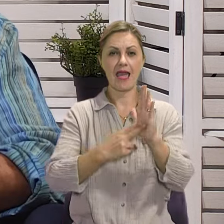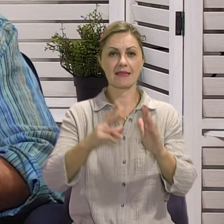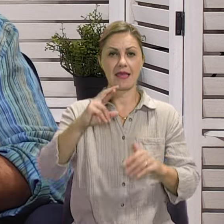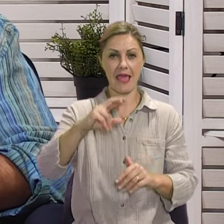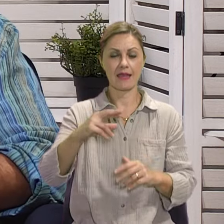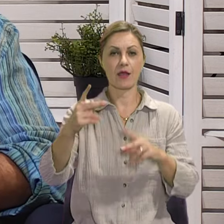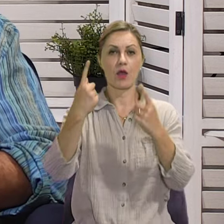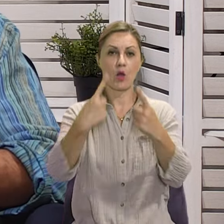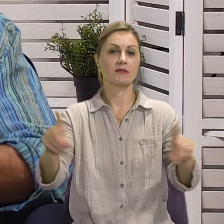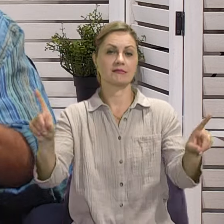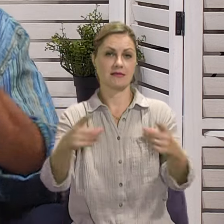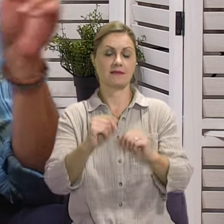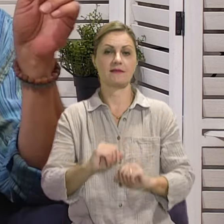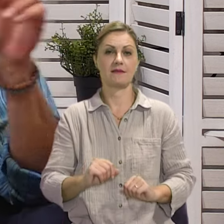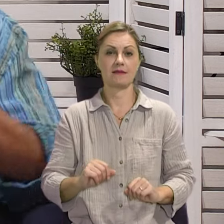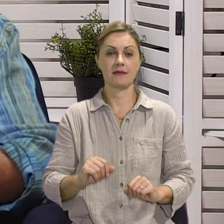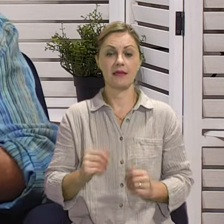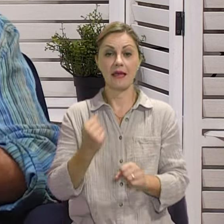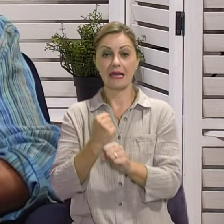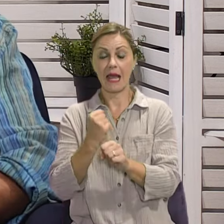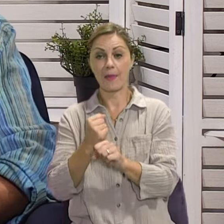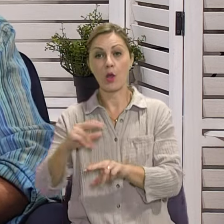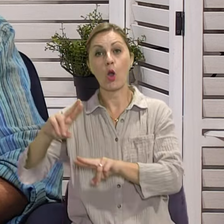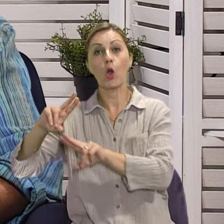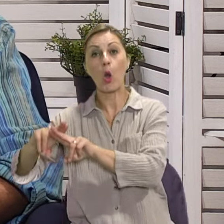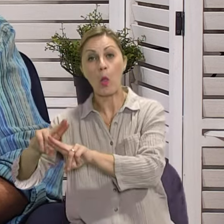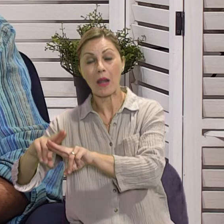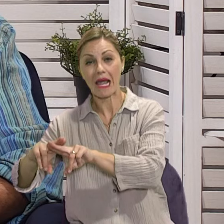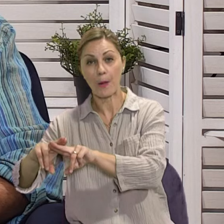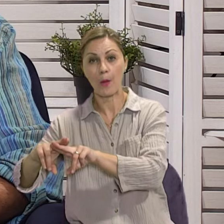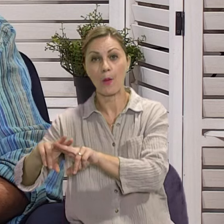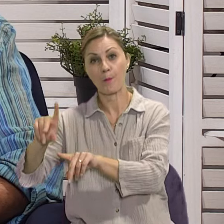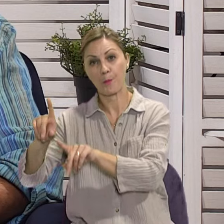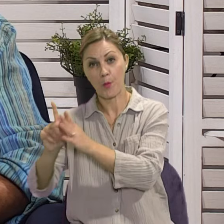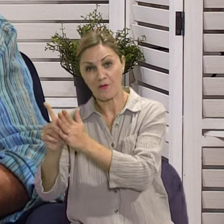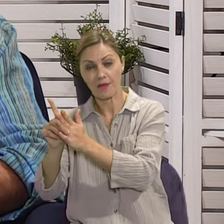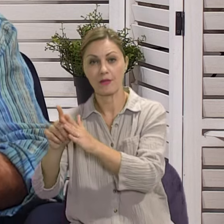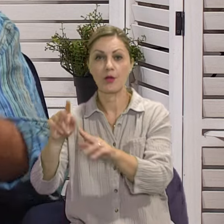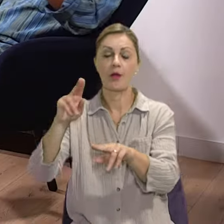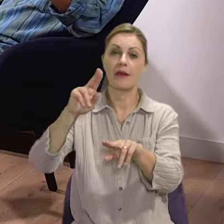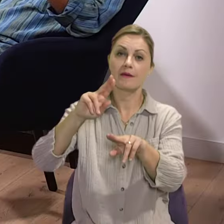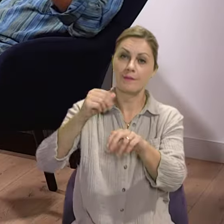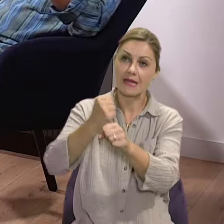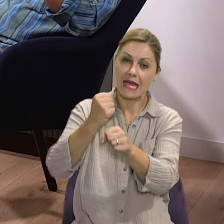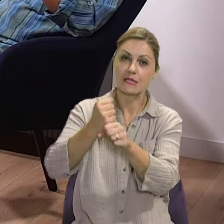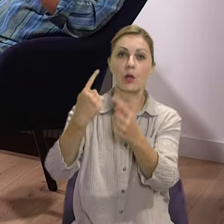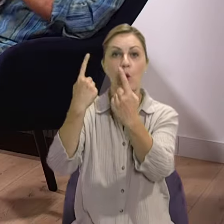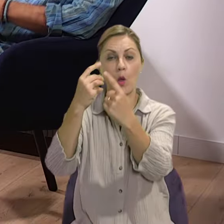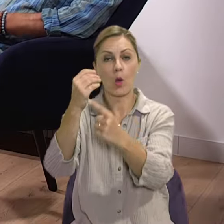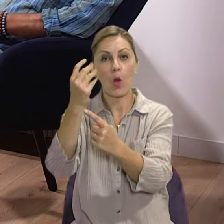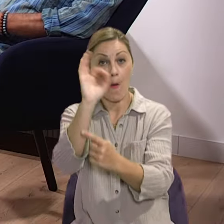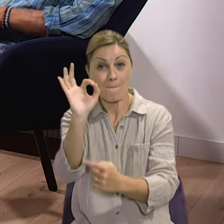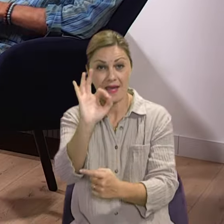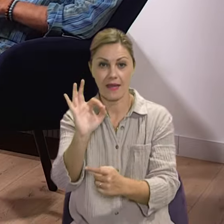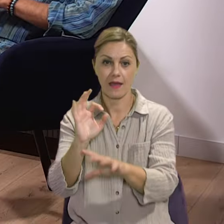bio direktor opere i dok sam radio honorarno na akademiji. Pa dobro, to tako u vašem